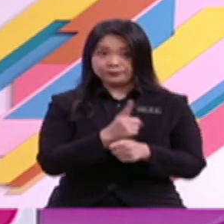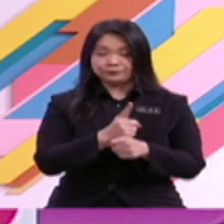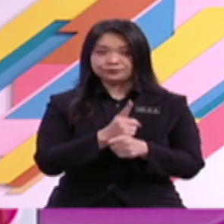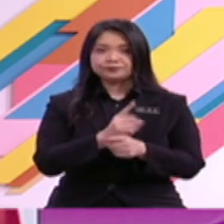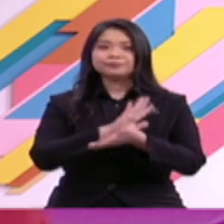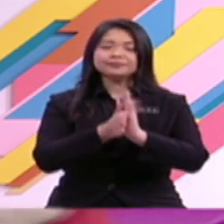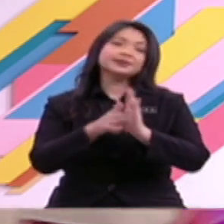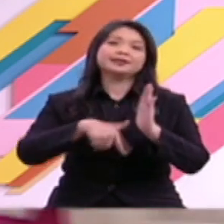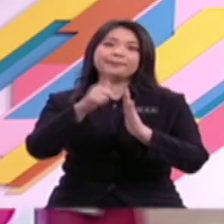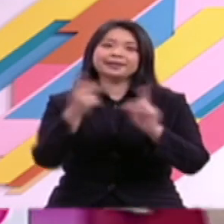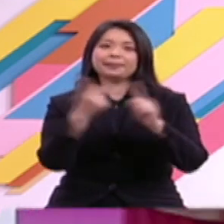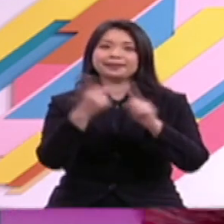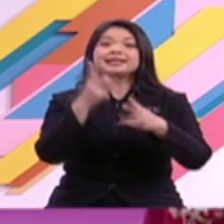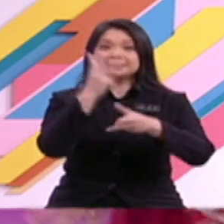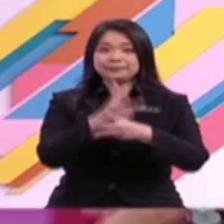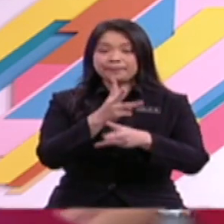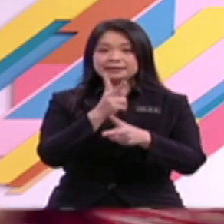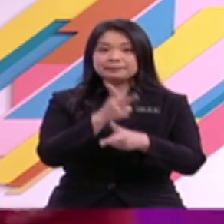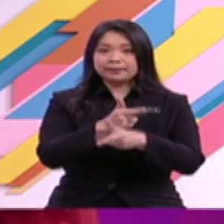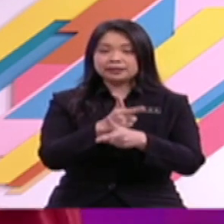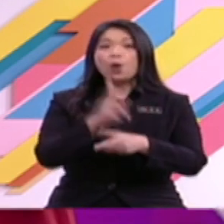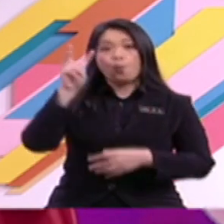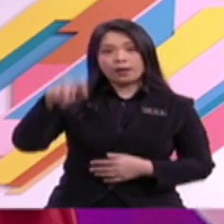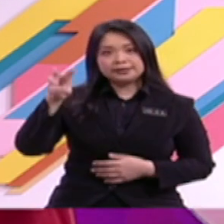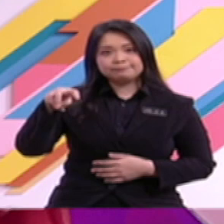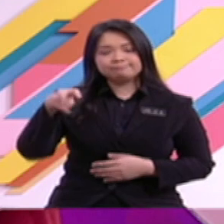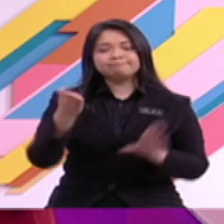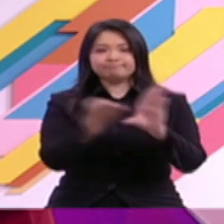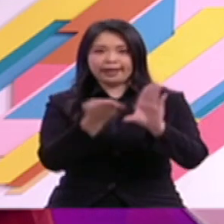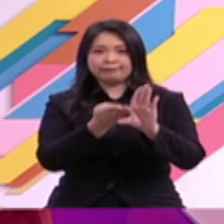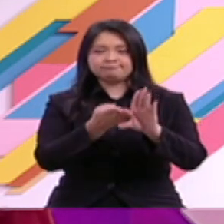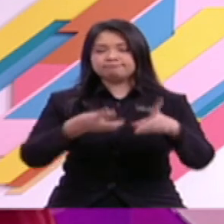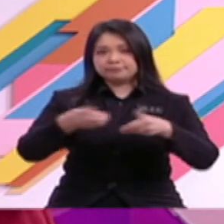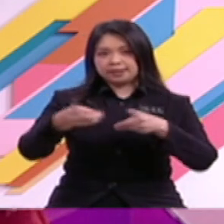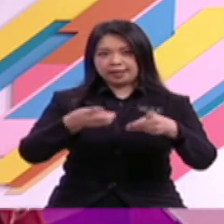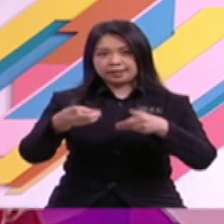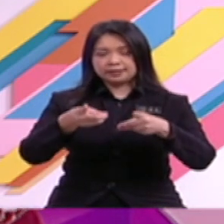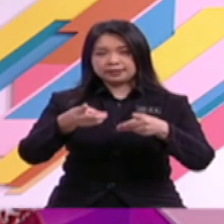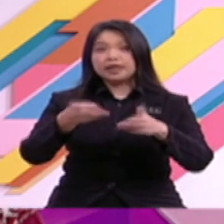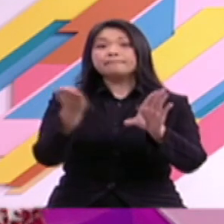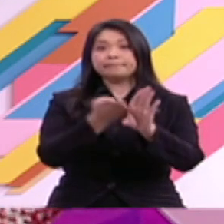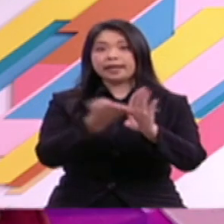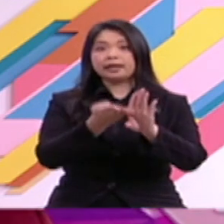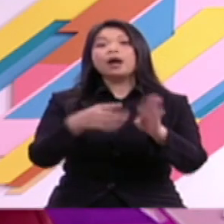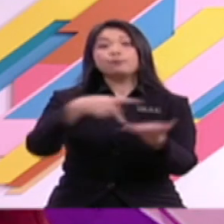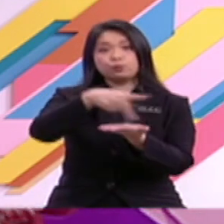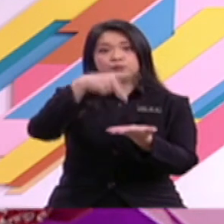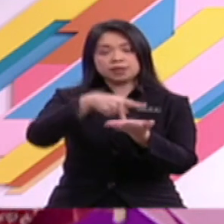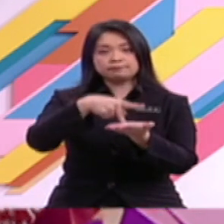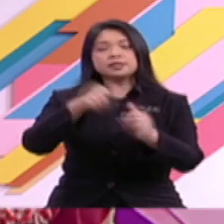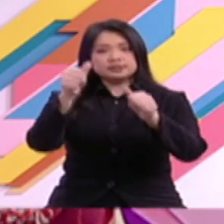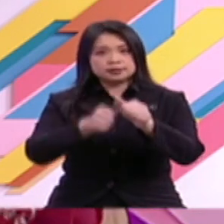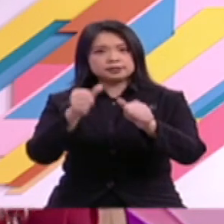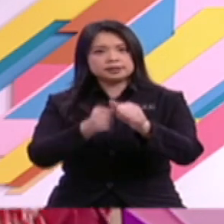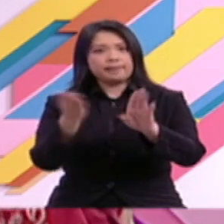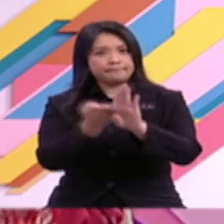dilebih kepada simpanan wajib Bank perdagangan di bank pusat Oke setiap